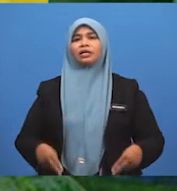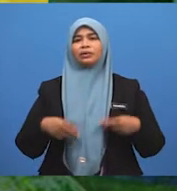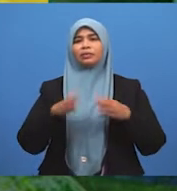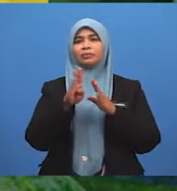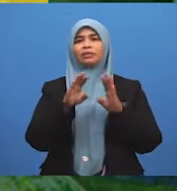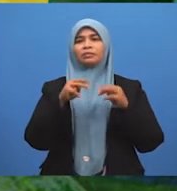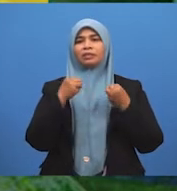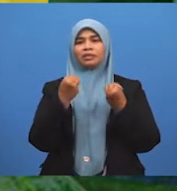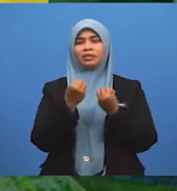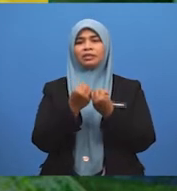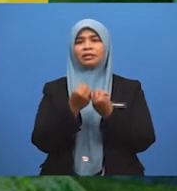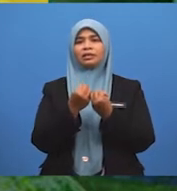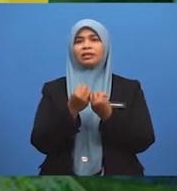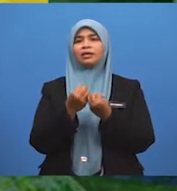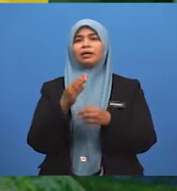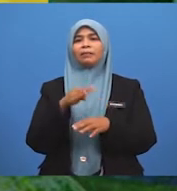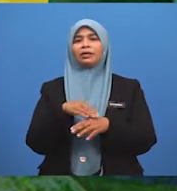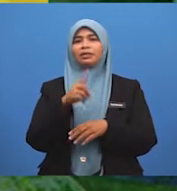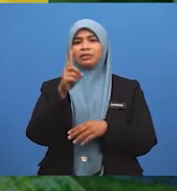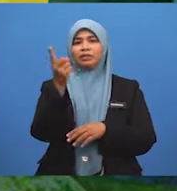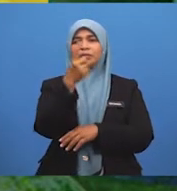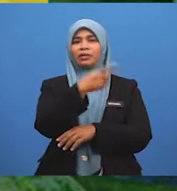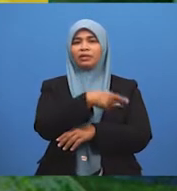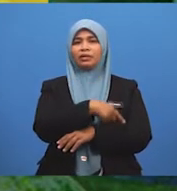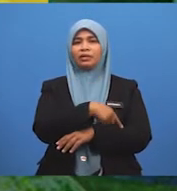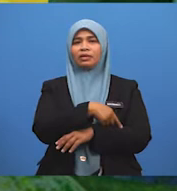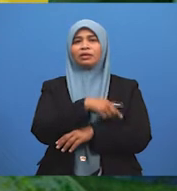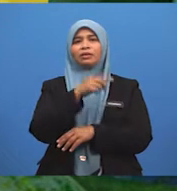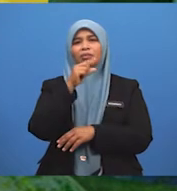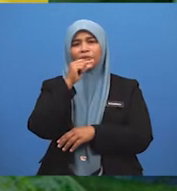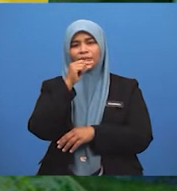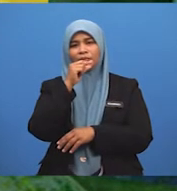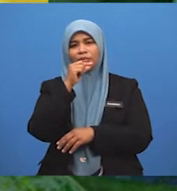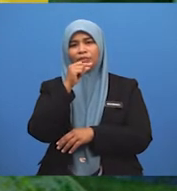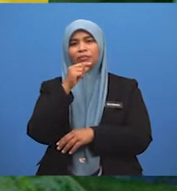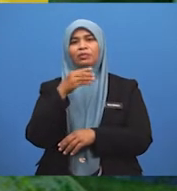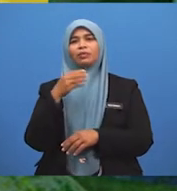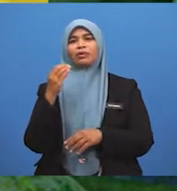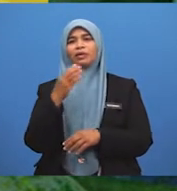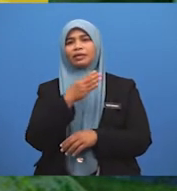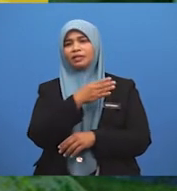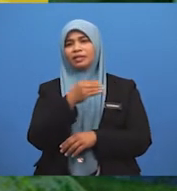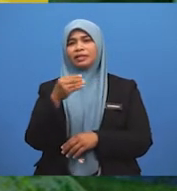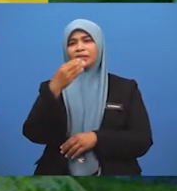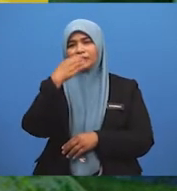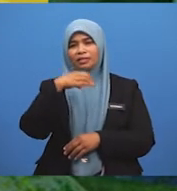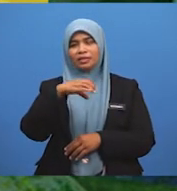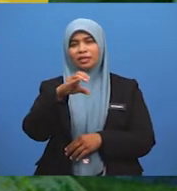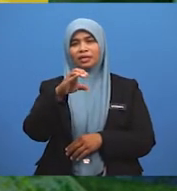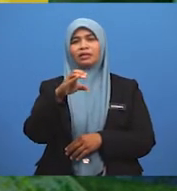hidup bermasyarakat. Pada suatu hari, burung, beruang dan